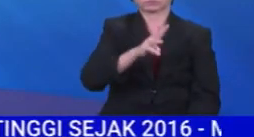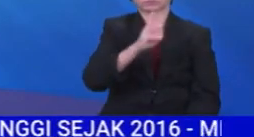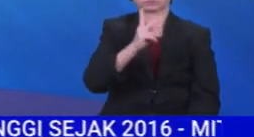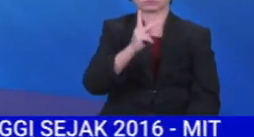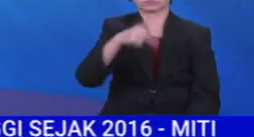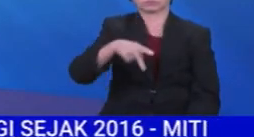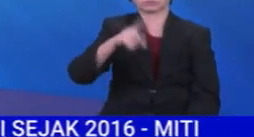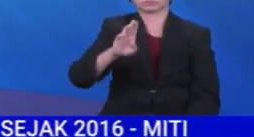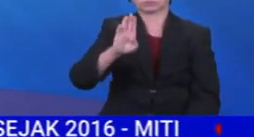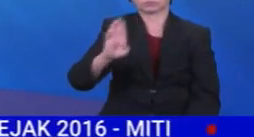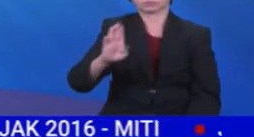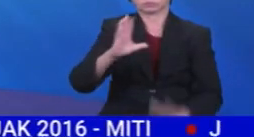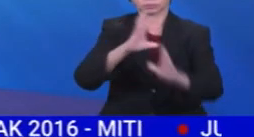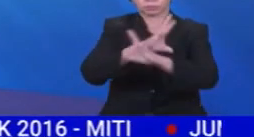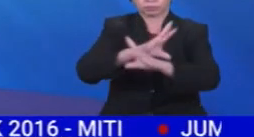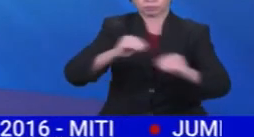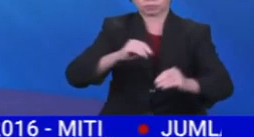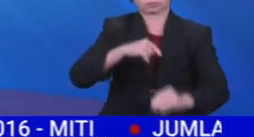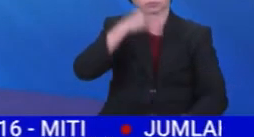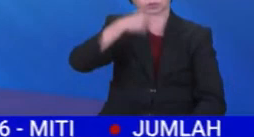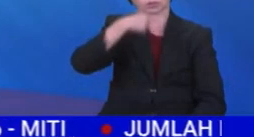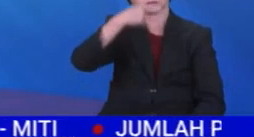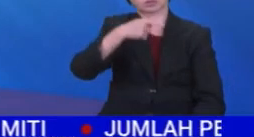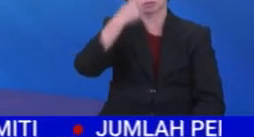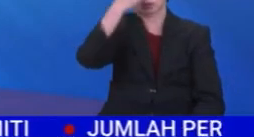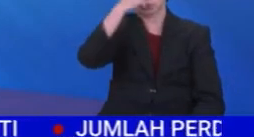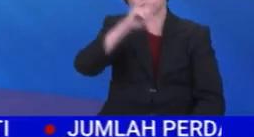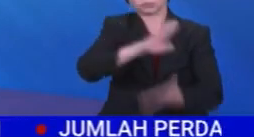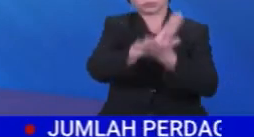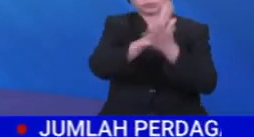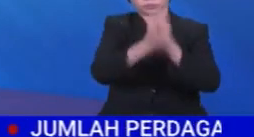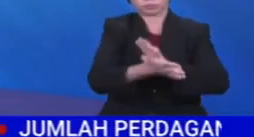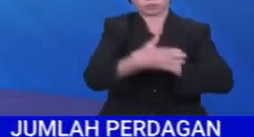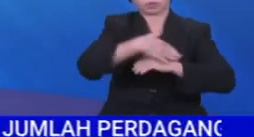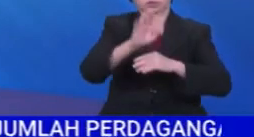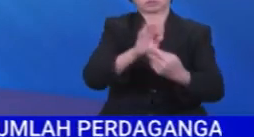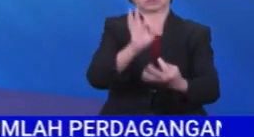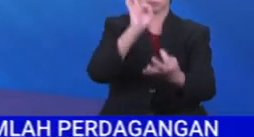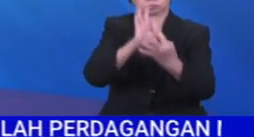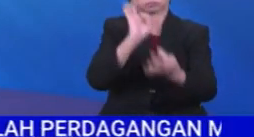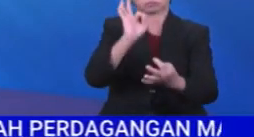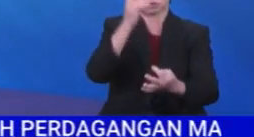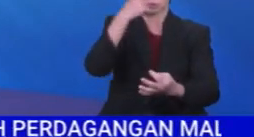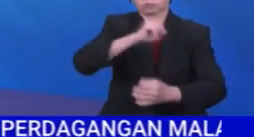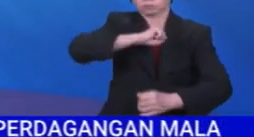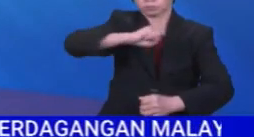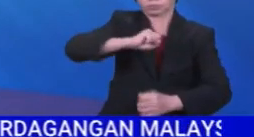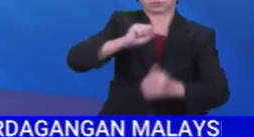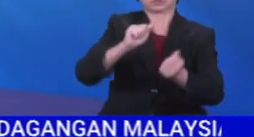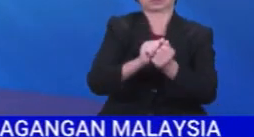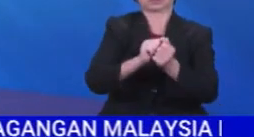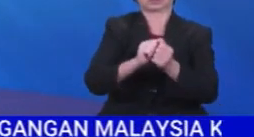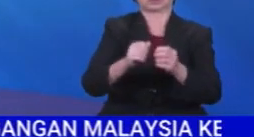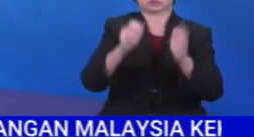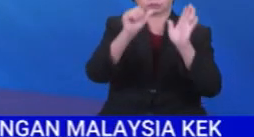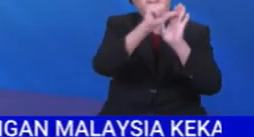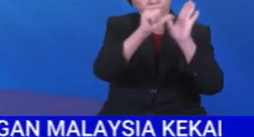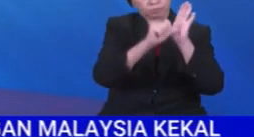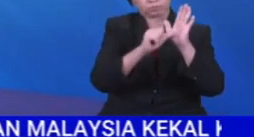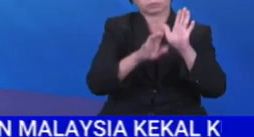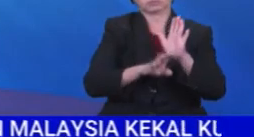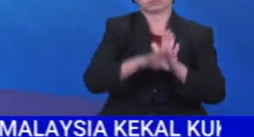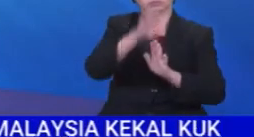Yupi bisa Waduh Fatimah Abdullah berkata ia bagi menjadikannya lebih relevan dengan perjuangan serta agenda pembangunan